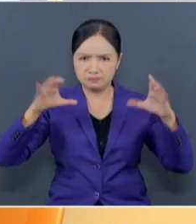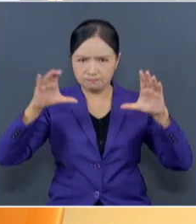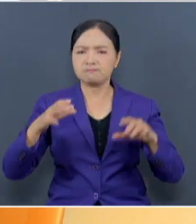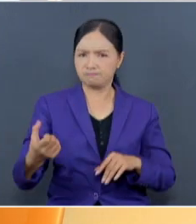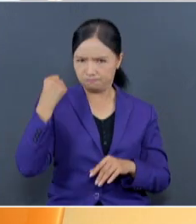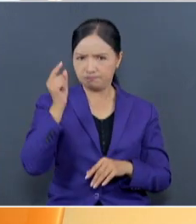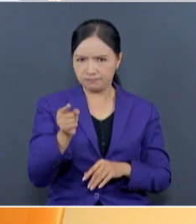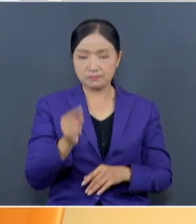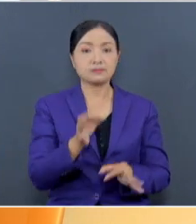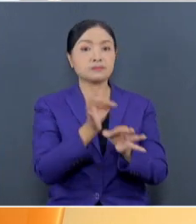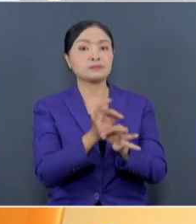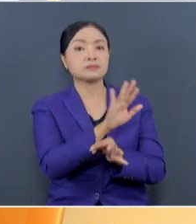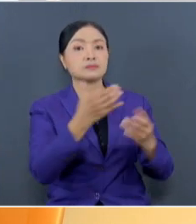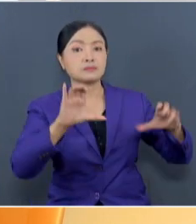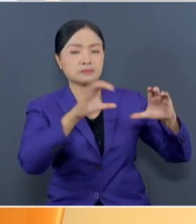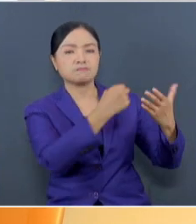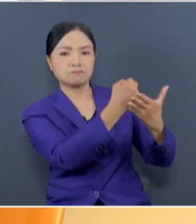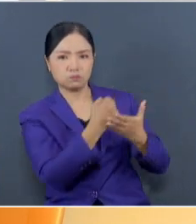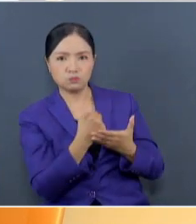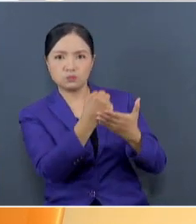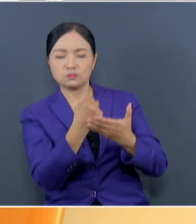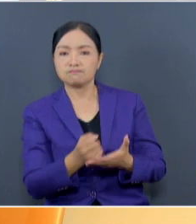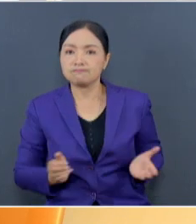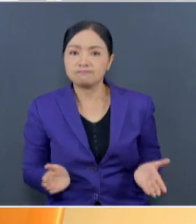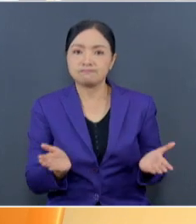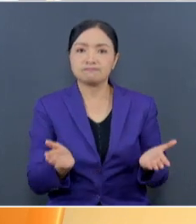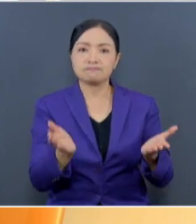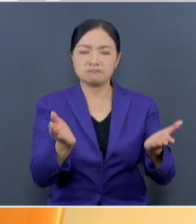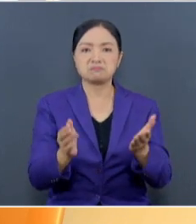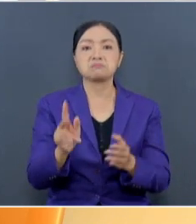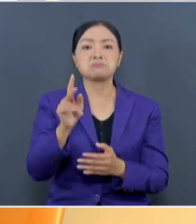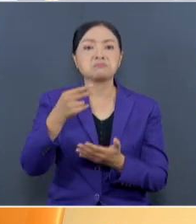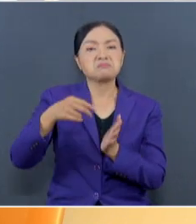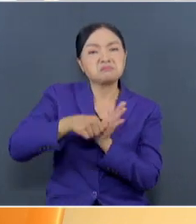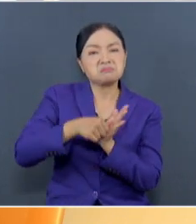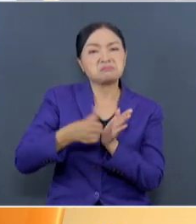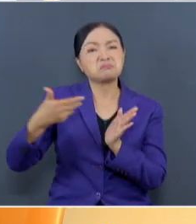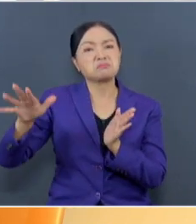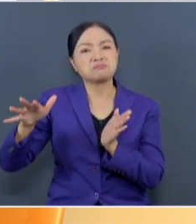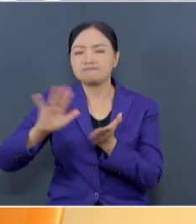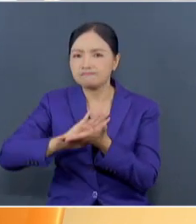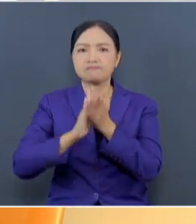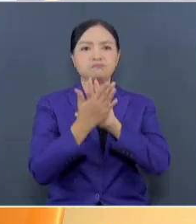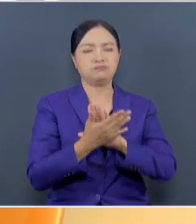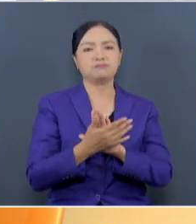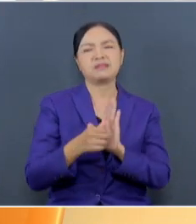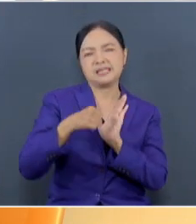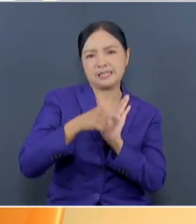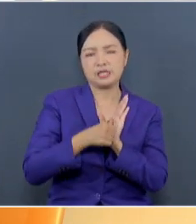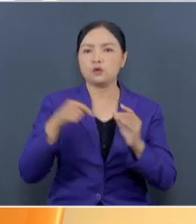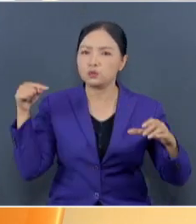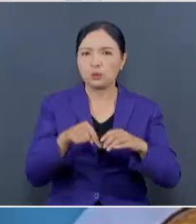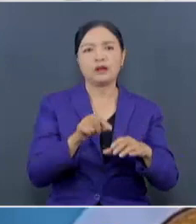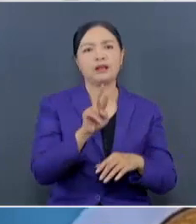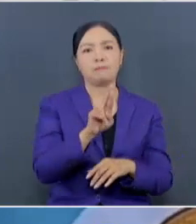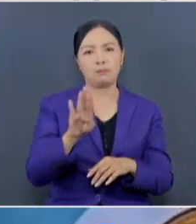ญดึงธนาคารรัฐเข้ามาช่วยแล้วนะฮะผลักดันหนี้นอกระบบให้ไปอยู่ในระบบแทนขณะเดียวกันที่อุทัยธานี